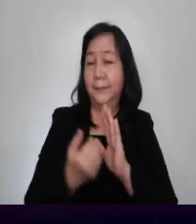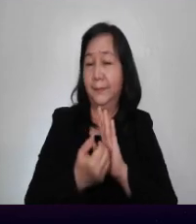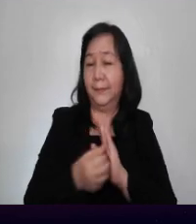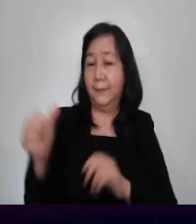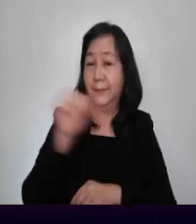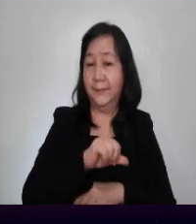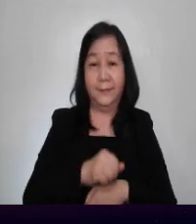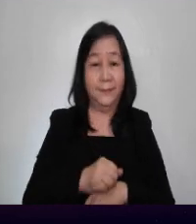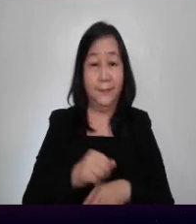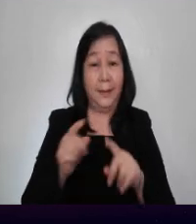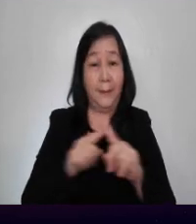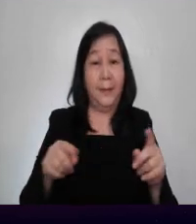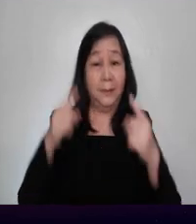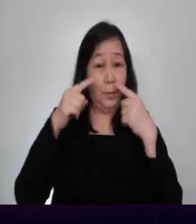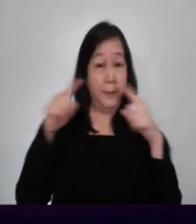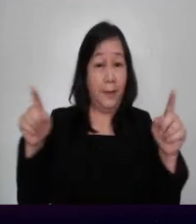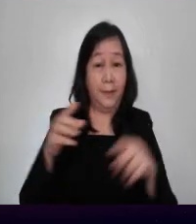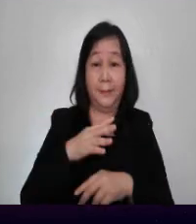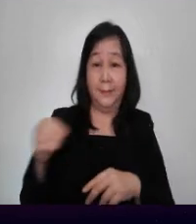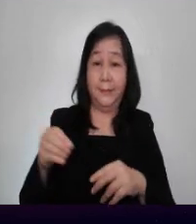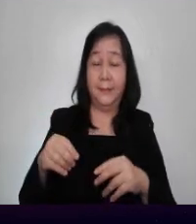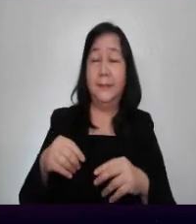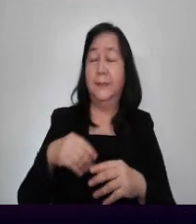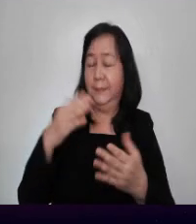ng pagkatalo, kundi tagumpay at